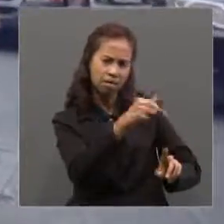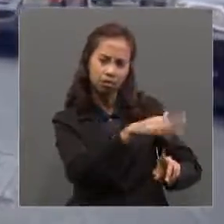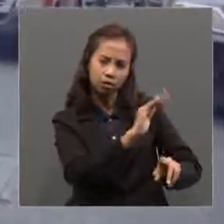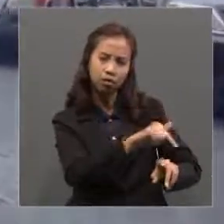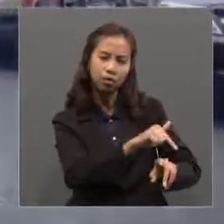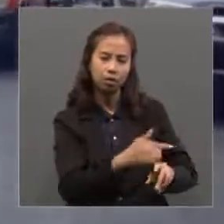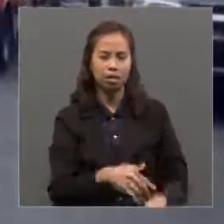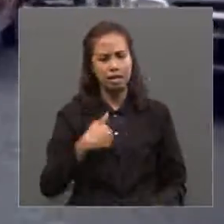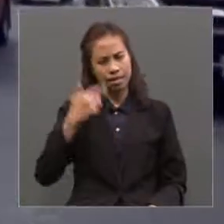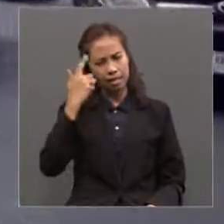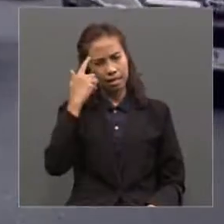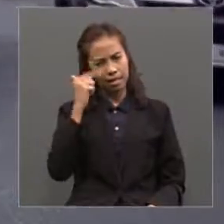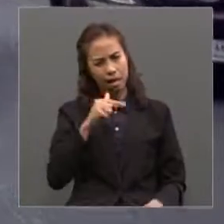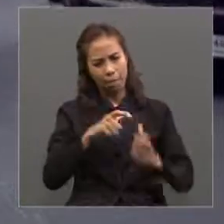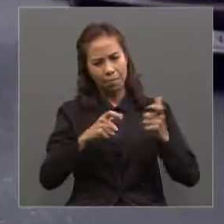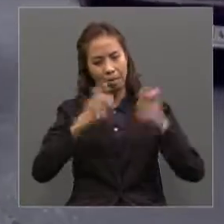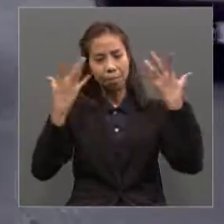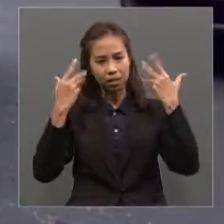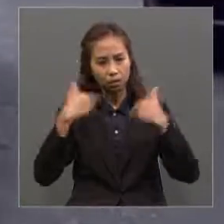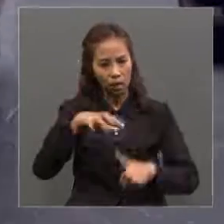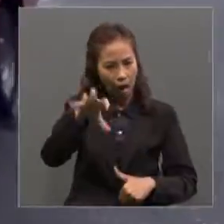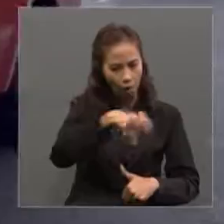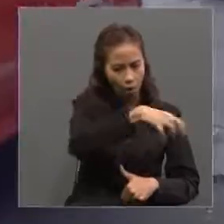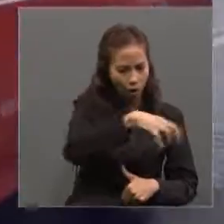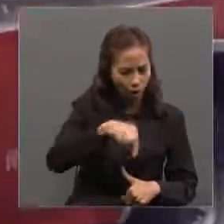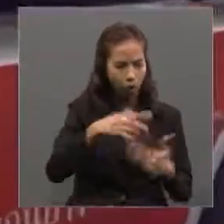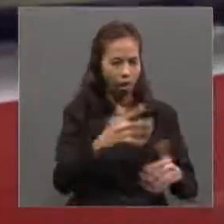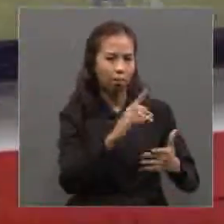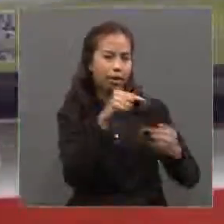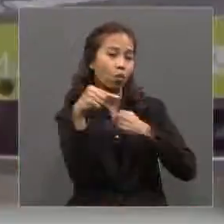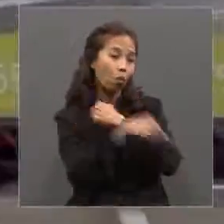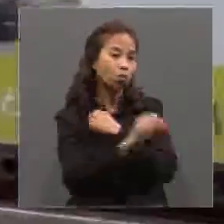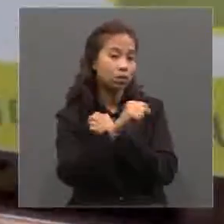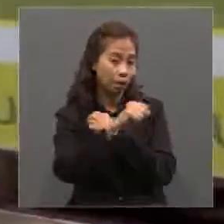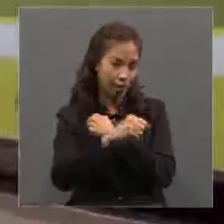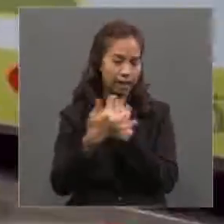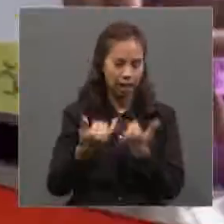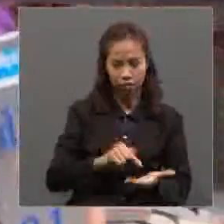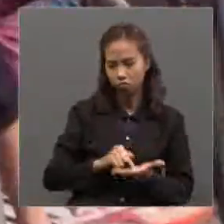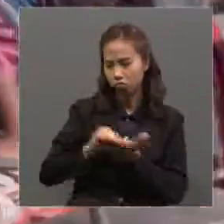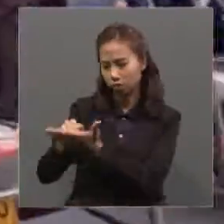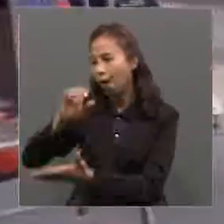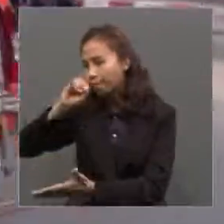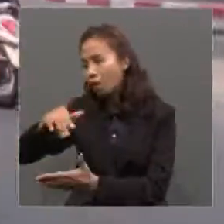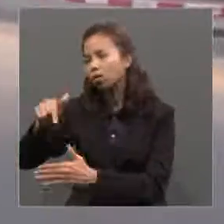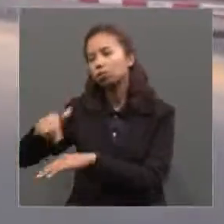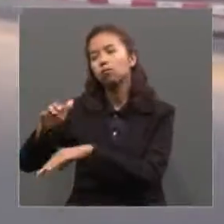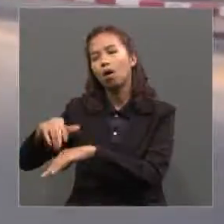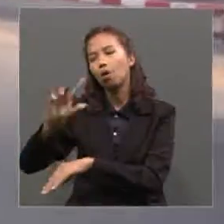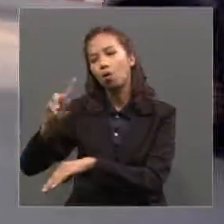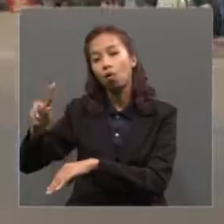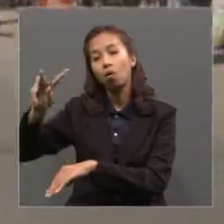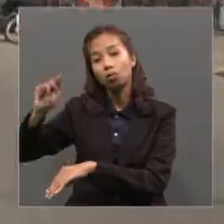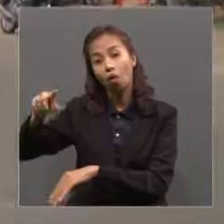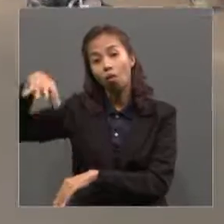านไปขนคนไปลงคะแนนจึงรวมกันมาเพื่อแจ้งเรื่องค่ะขอให้กกต.เฝ้าระวังตรวจสอบการเลือกตั้งล่วงหน้าในวันอ